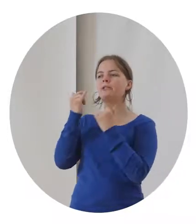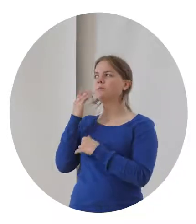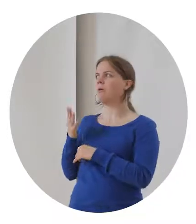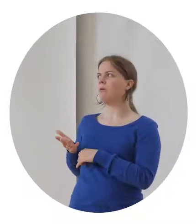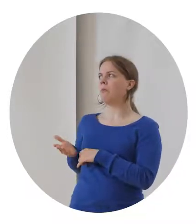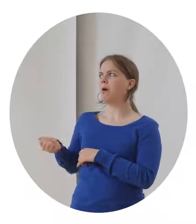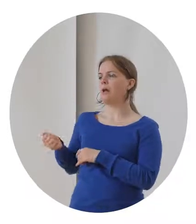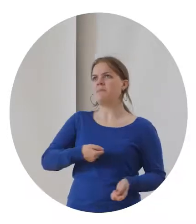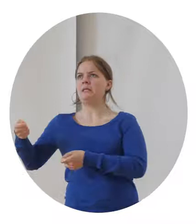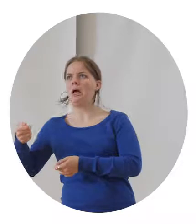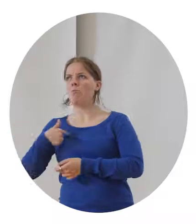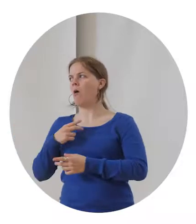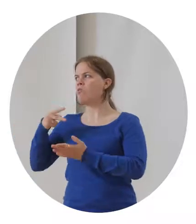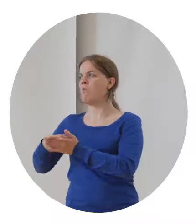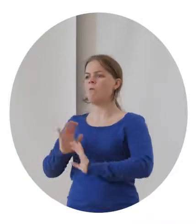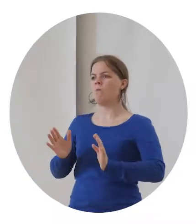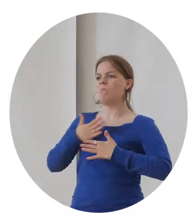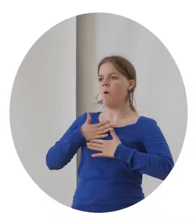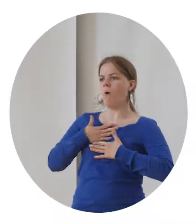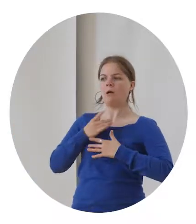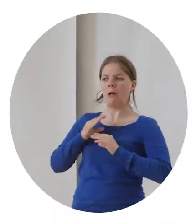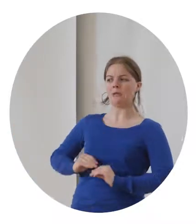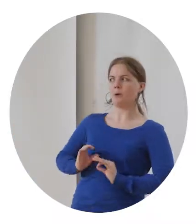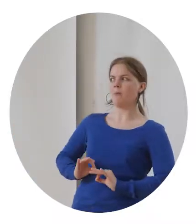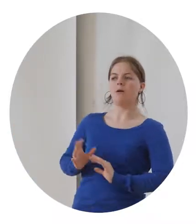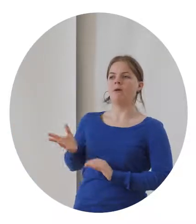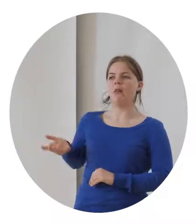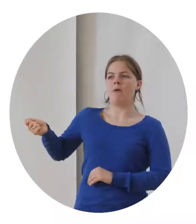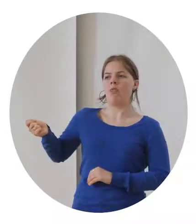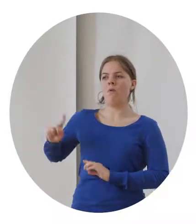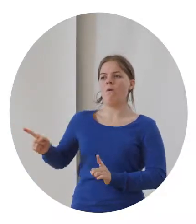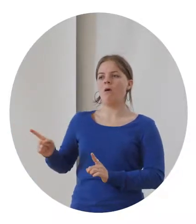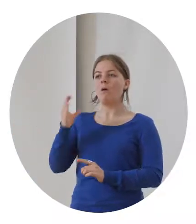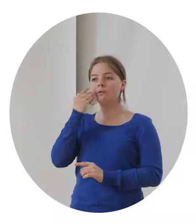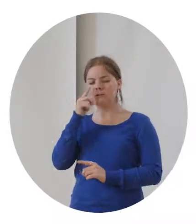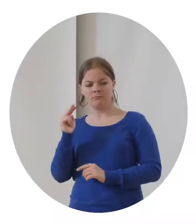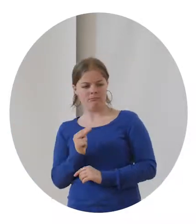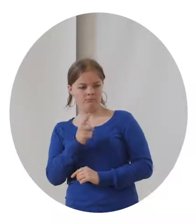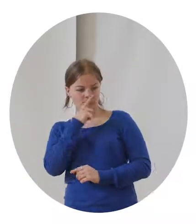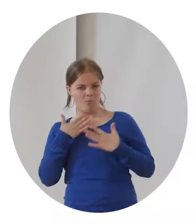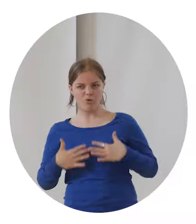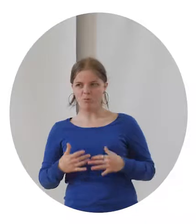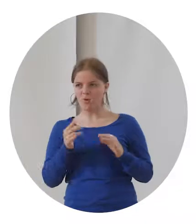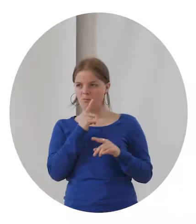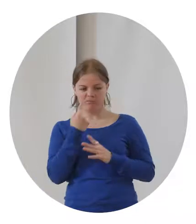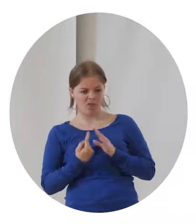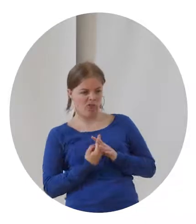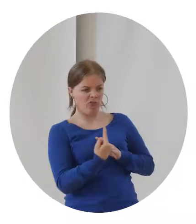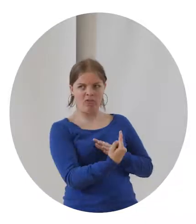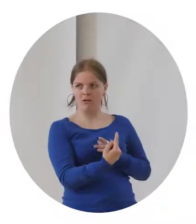trop fort, je vais tomber. S'il n'est pas rassuré, il ne va pas donner la main. » Et ça va donner un comportement un petit peu de